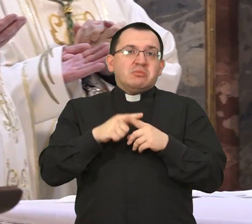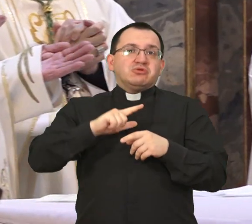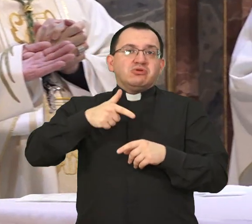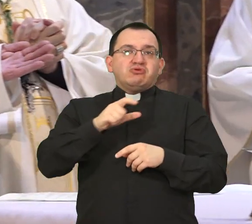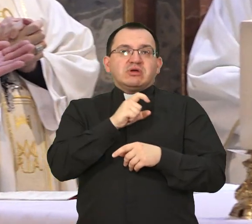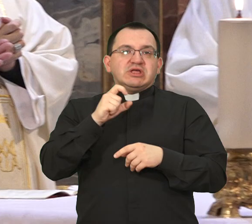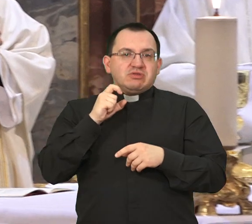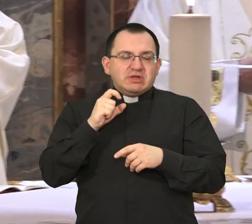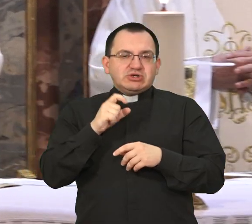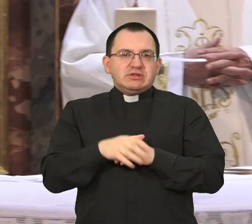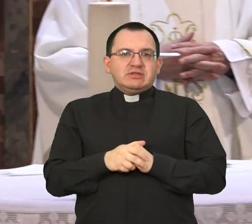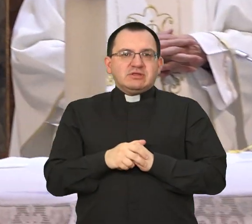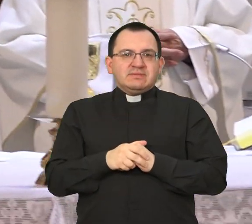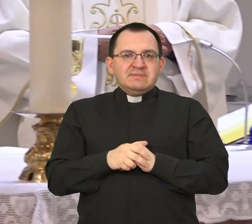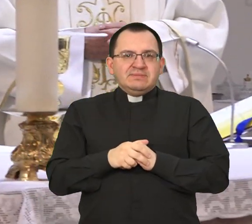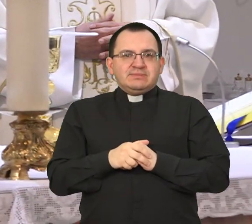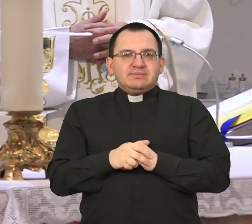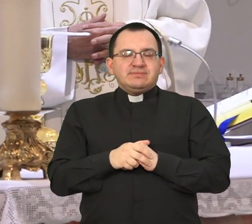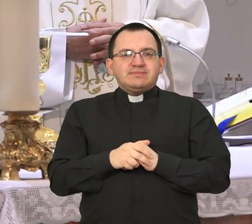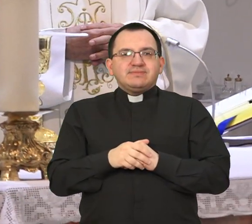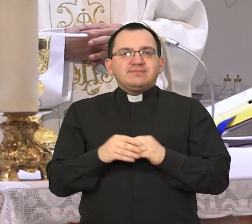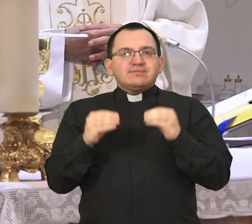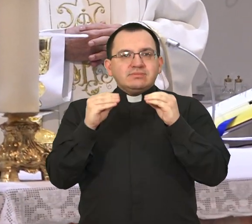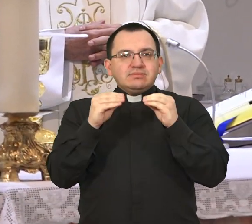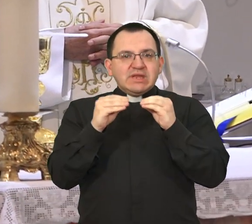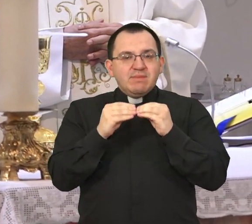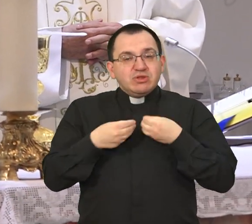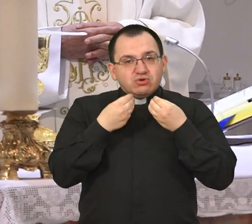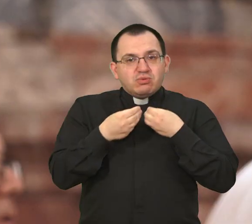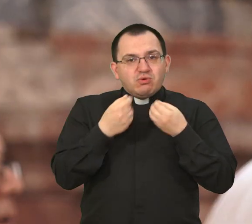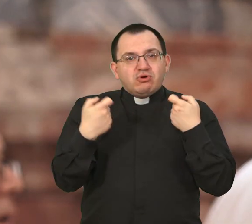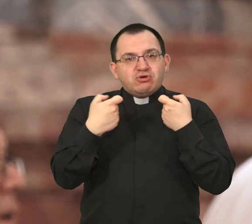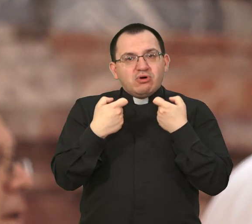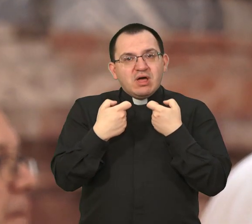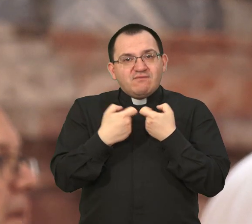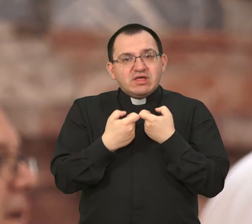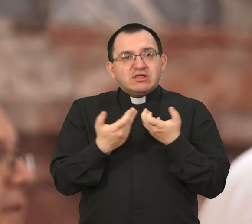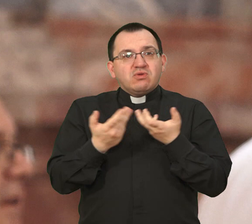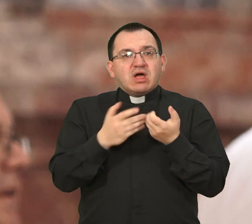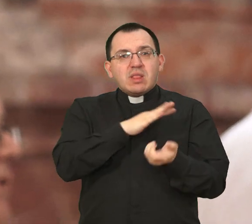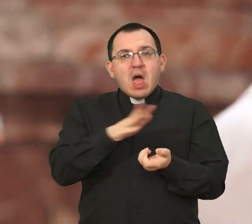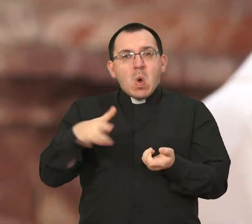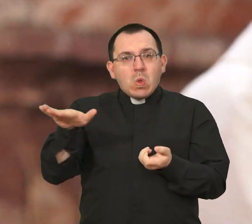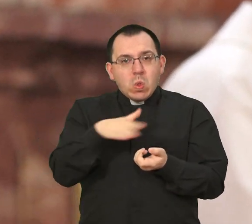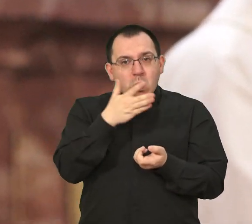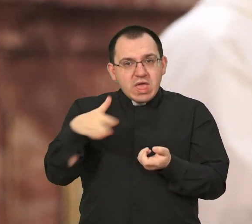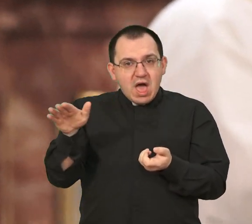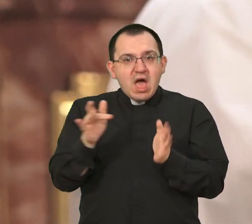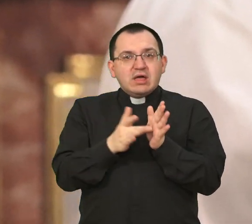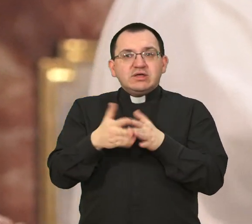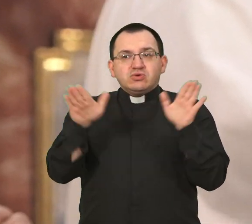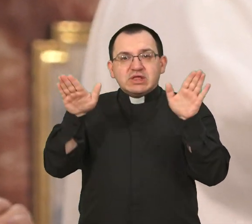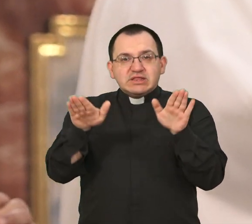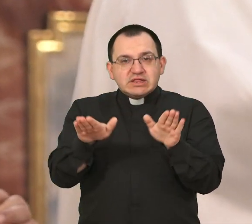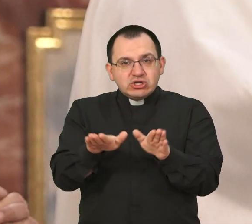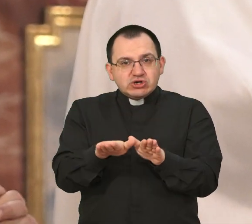ustanova i župa. U svojoj homiliji monsignor Radoš tumačio je izvještaj iz evanđelja kada Isus stišava oluju na moru. Vjera je tema koja